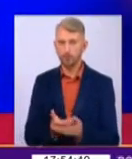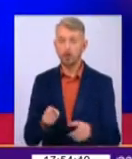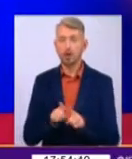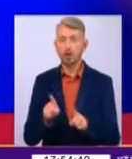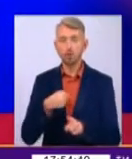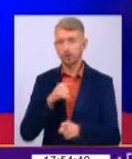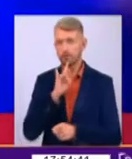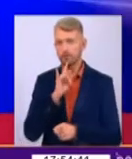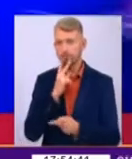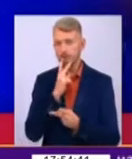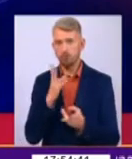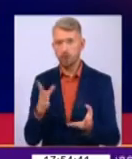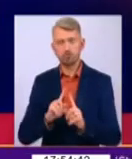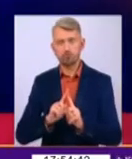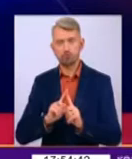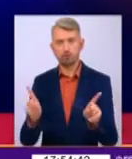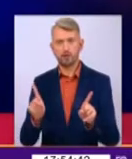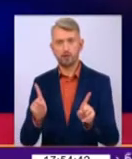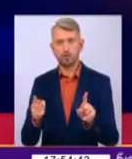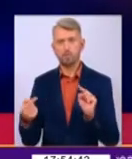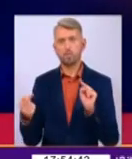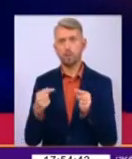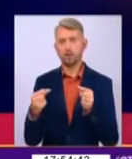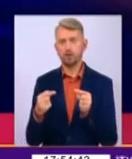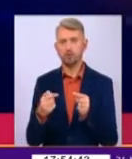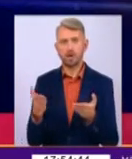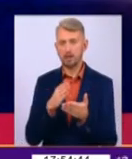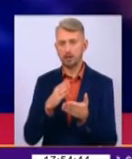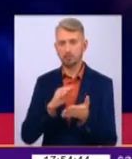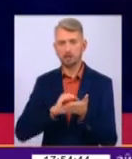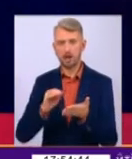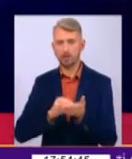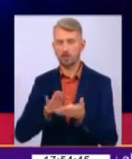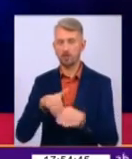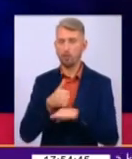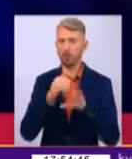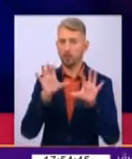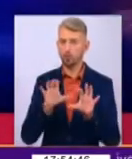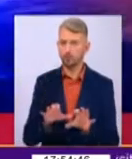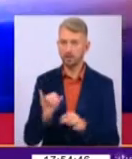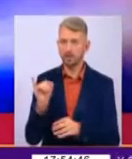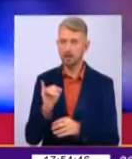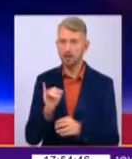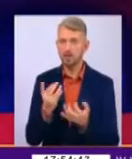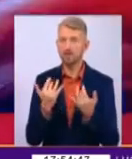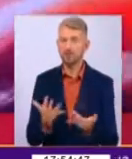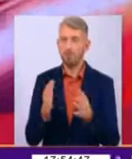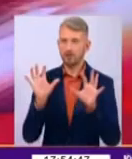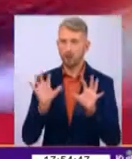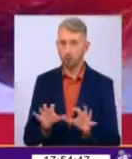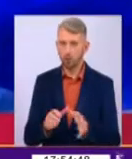я не бачу особливих, знаєте, протиріч, які закладені в Конституції і в вимогах